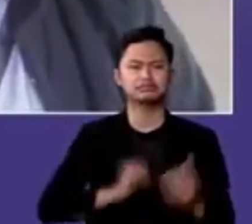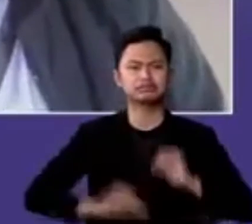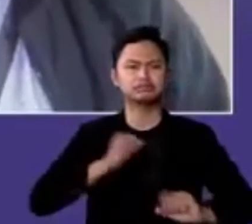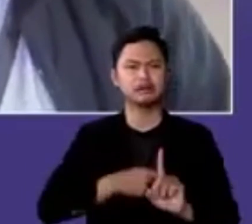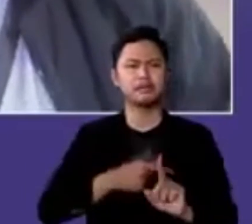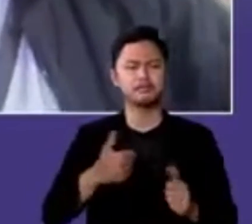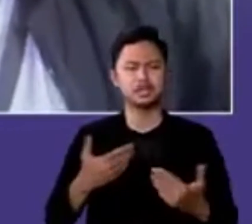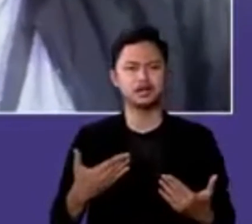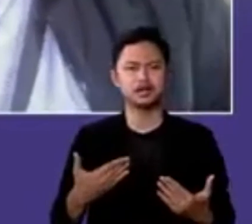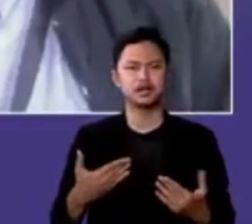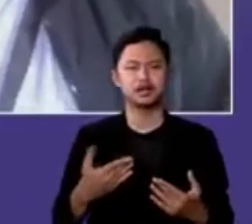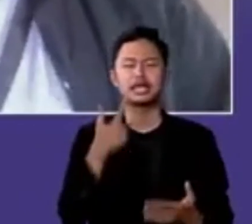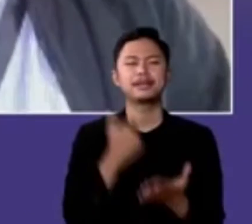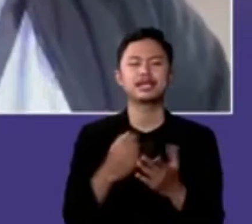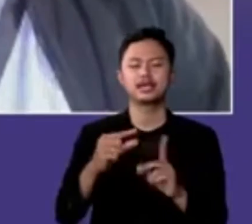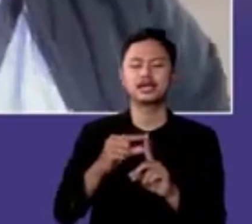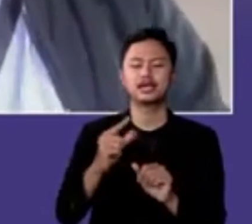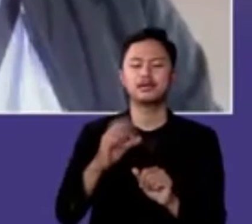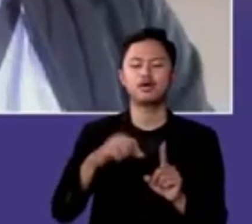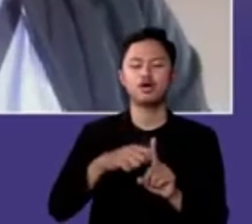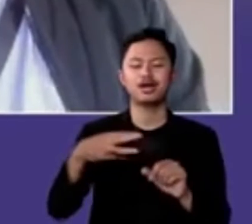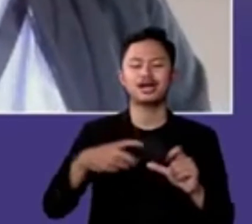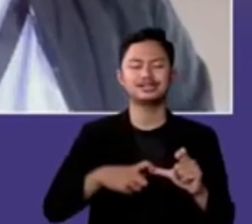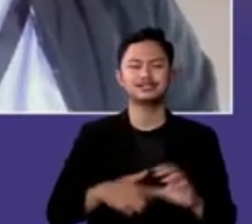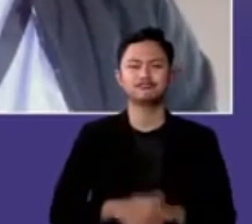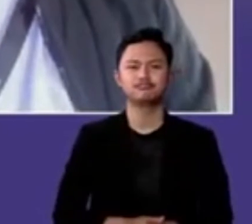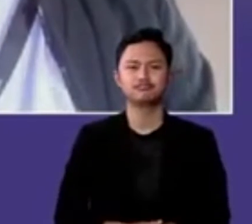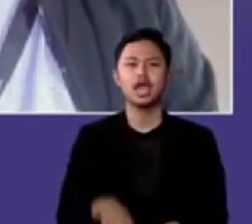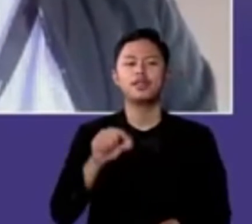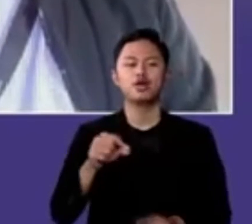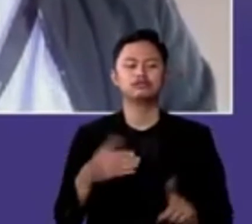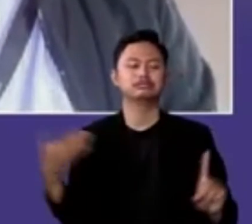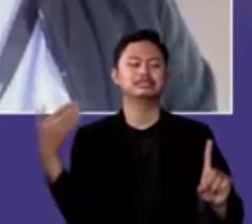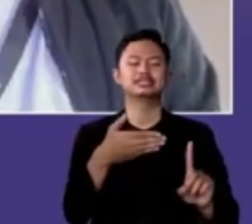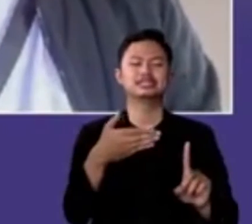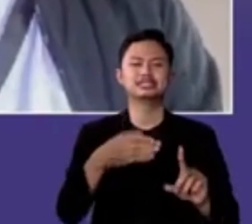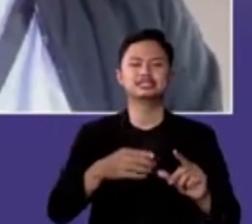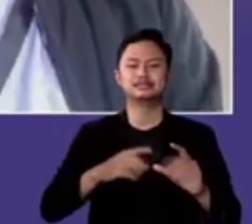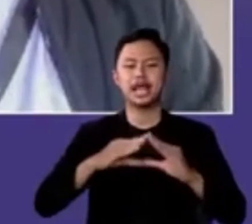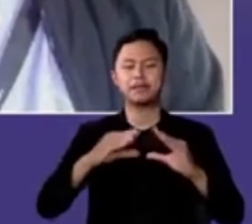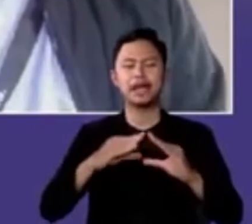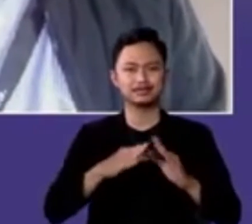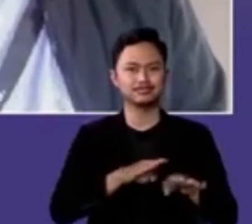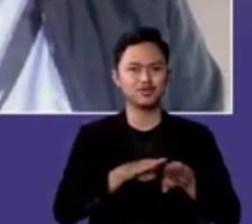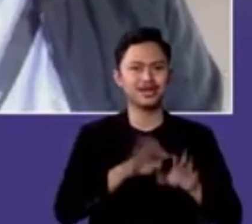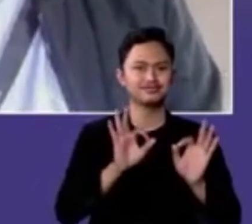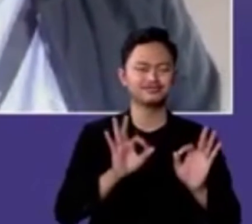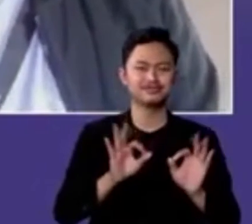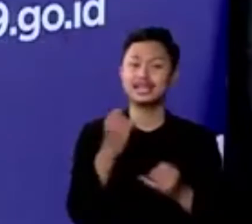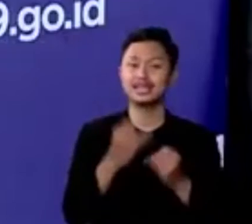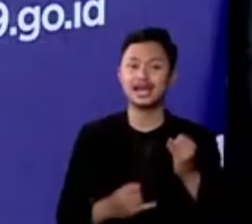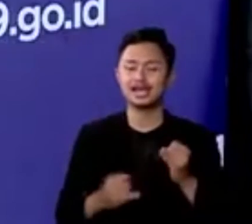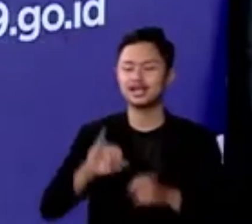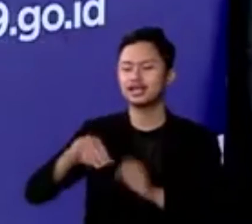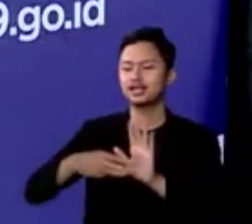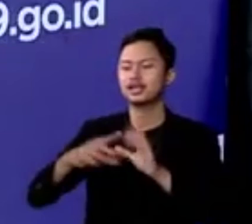ya kan Oke bank buat kasih ya oke keren banget sesuai dengan ya visi-misi Satgas itu Rahmat Vallen ya dan kemas Vallen